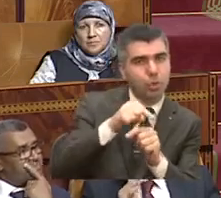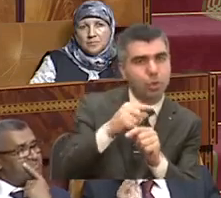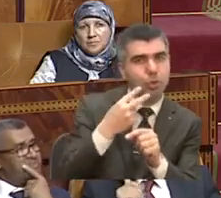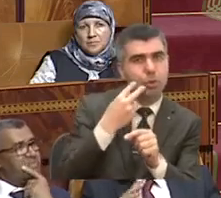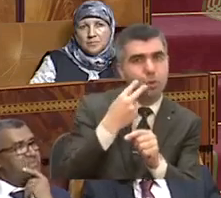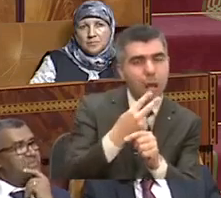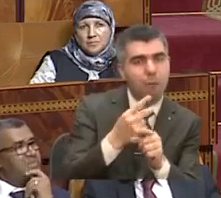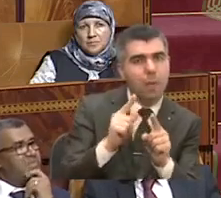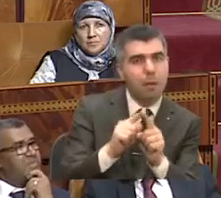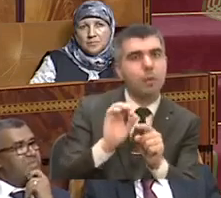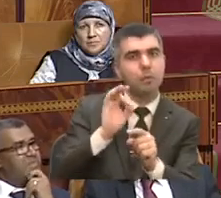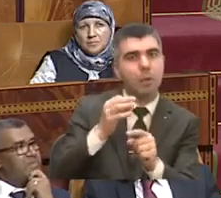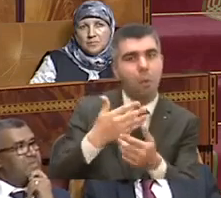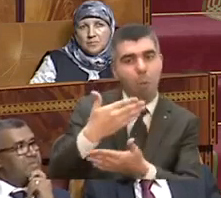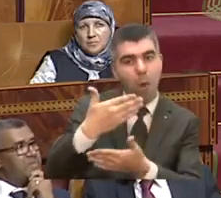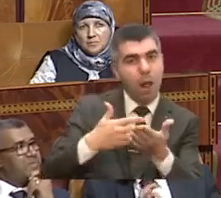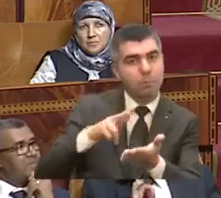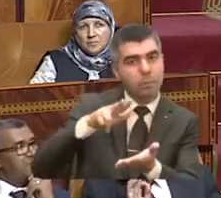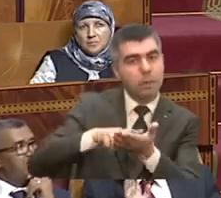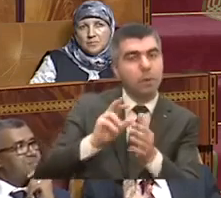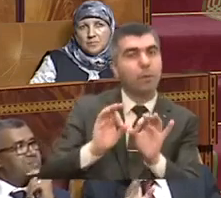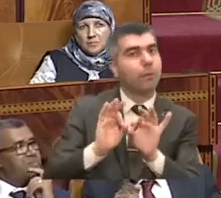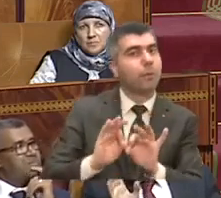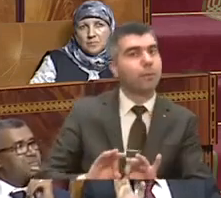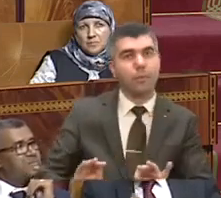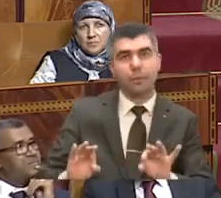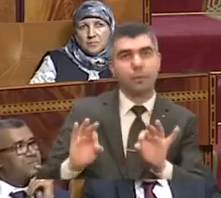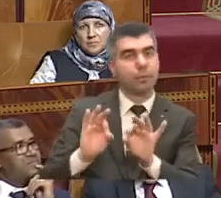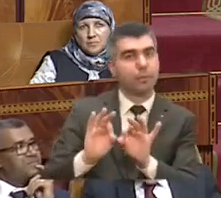المهنة ديالهم، وهذا الشيء